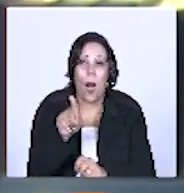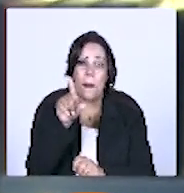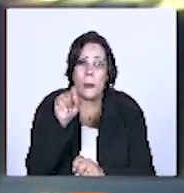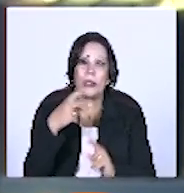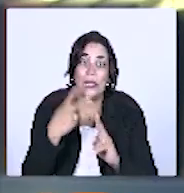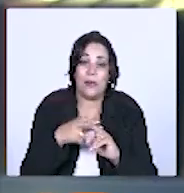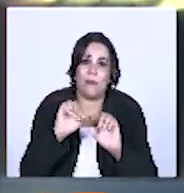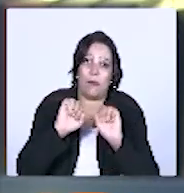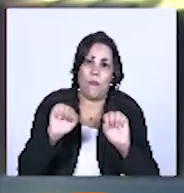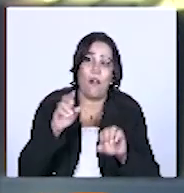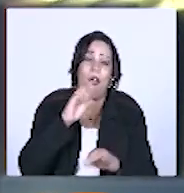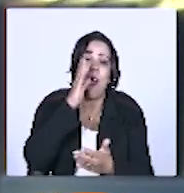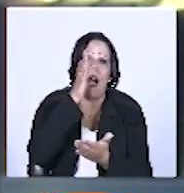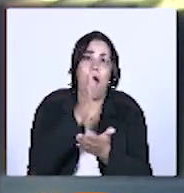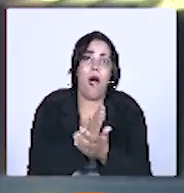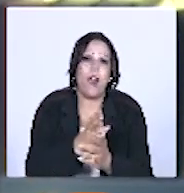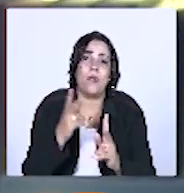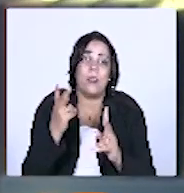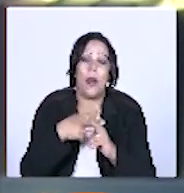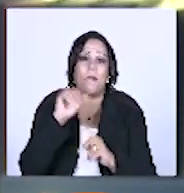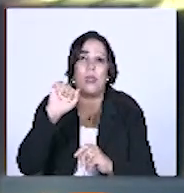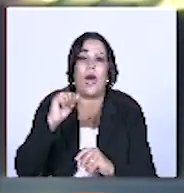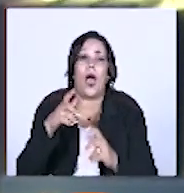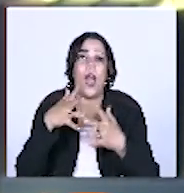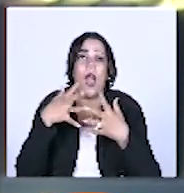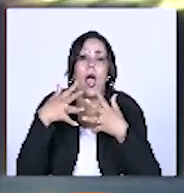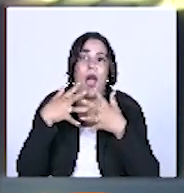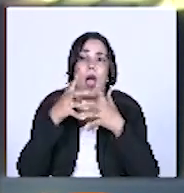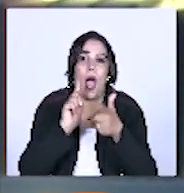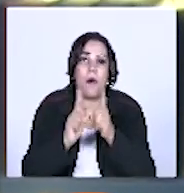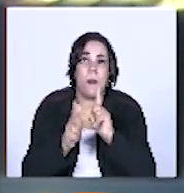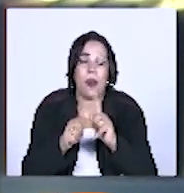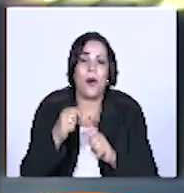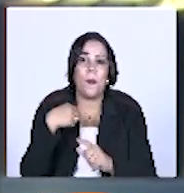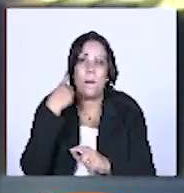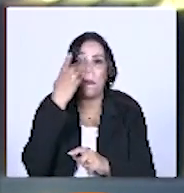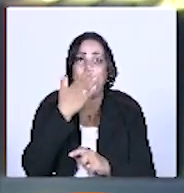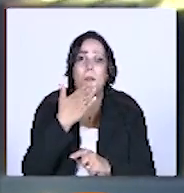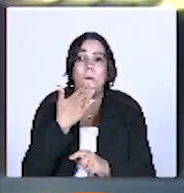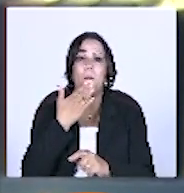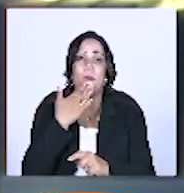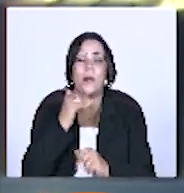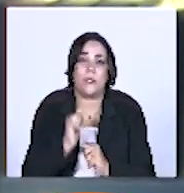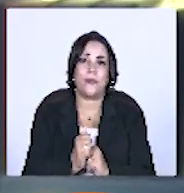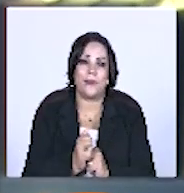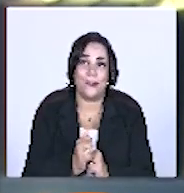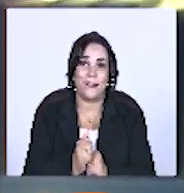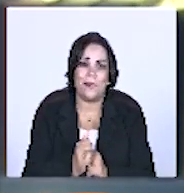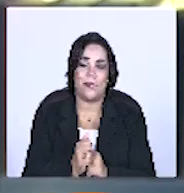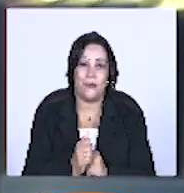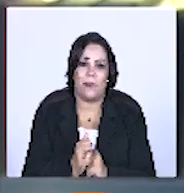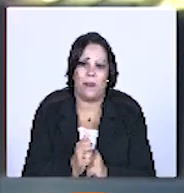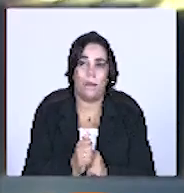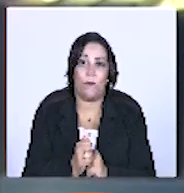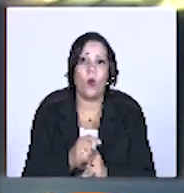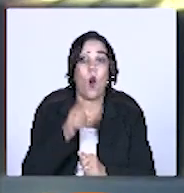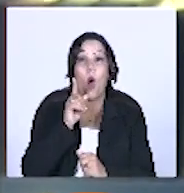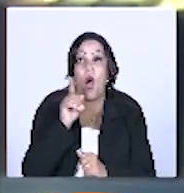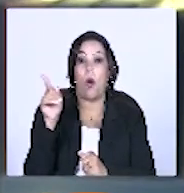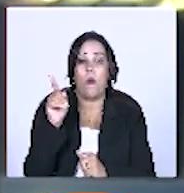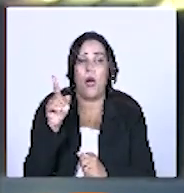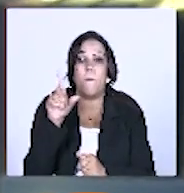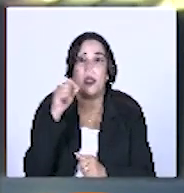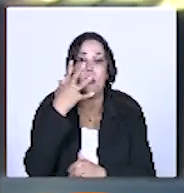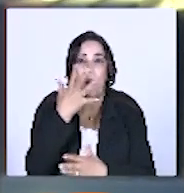دافعوا عن الحقوق المدنيه للامريكيين زوي البشره السمراء هو